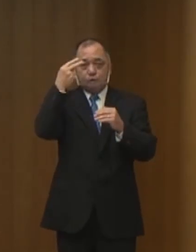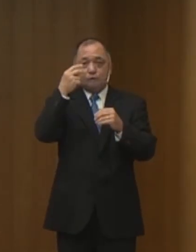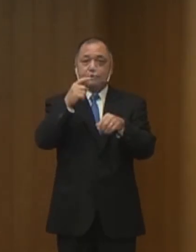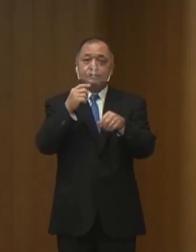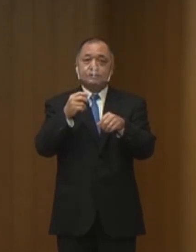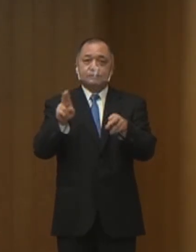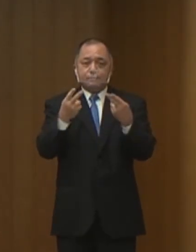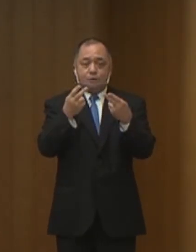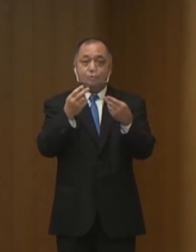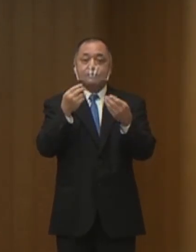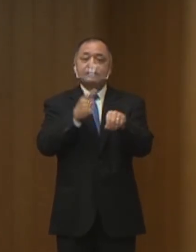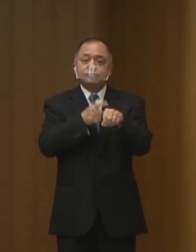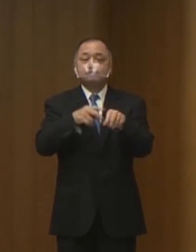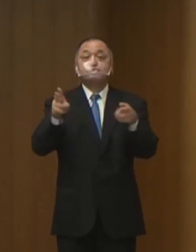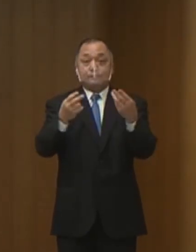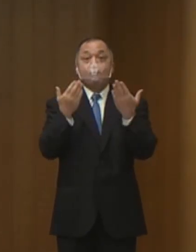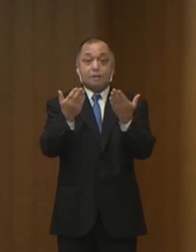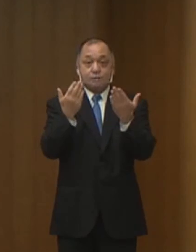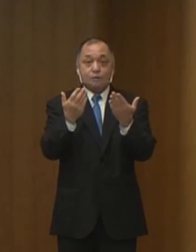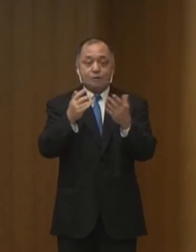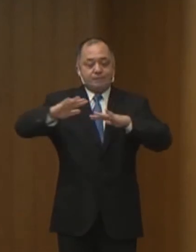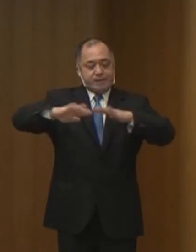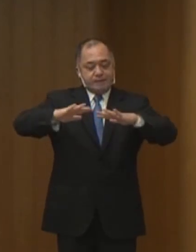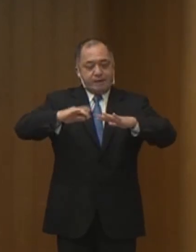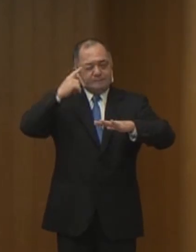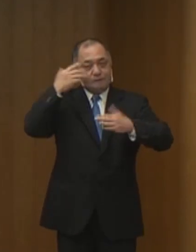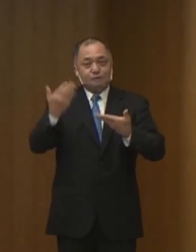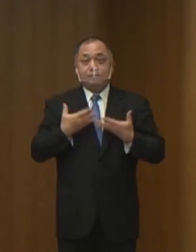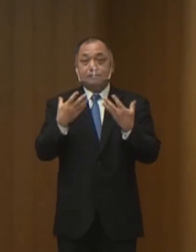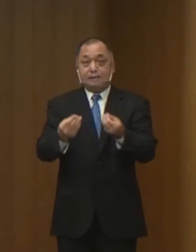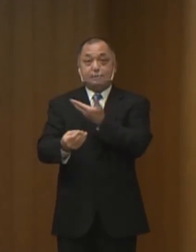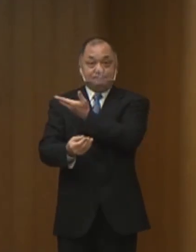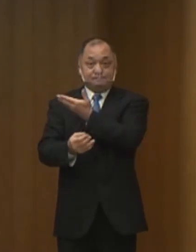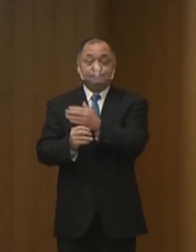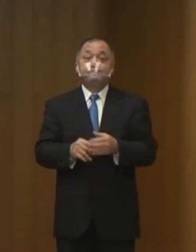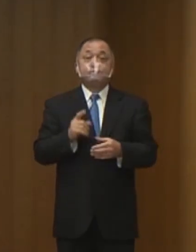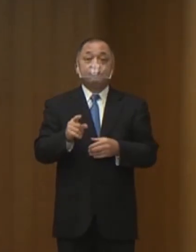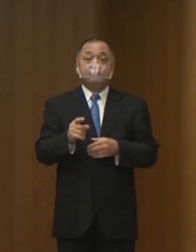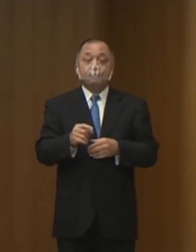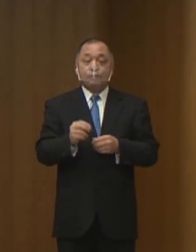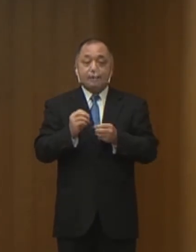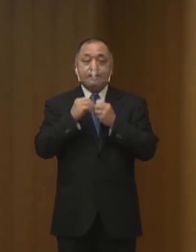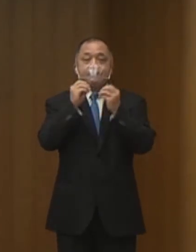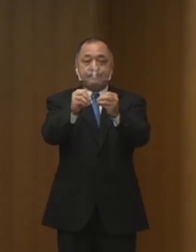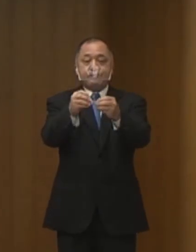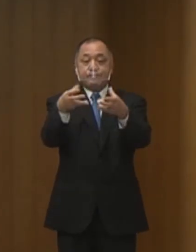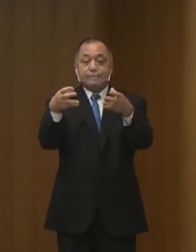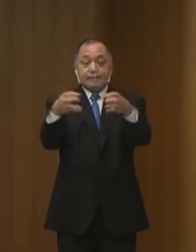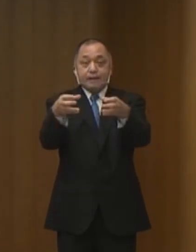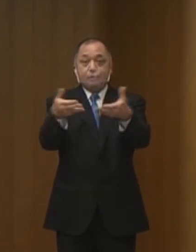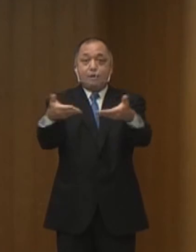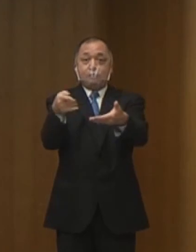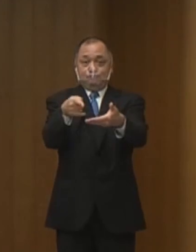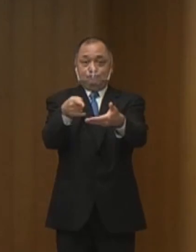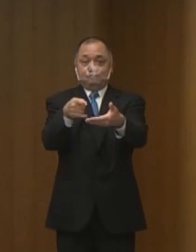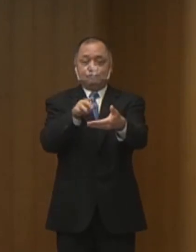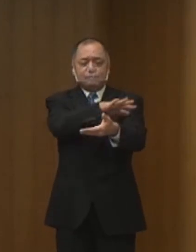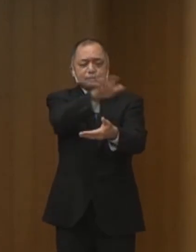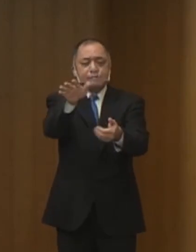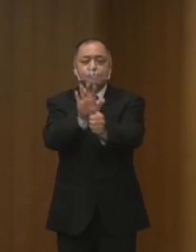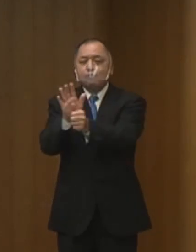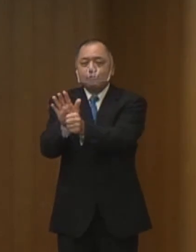訓練生の方がデザインをしてくれたものでありますけれども、テレワーク、これをみんなで協力をして進めていこう